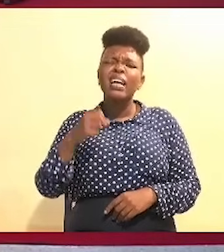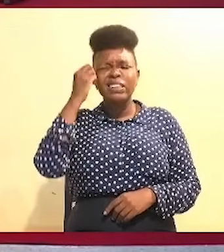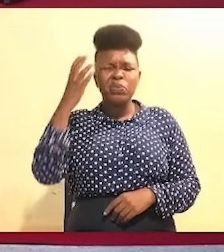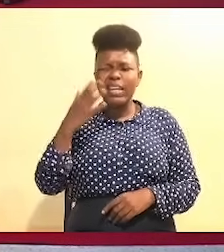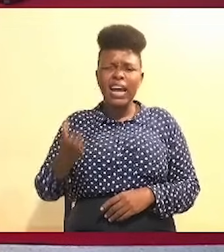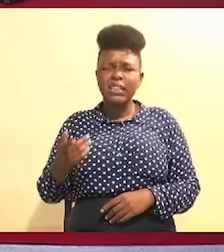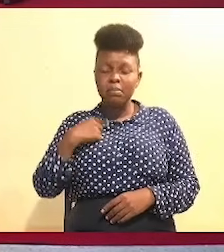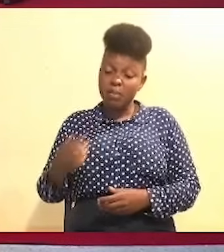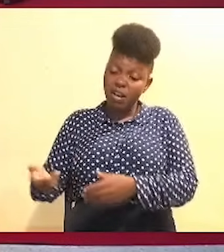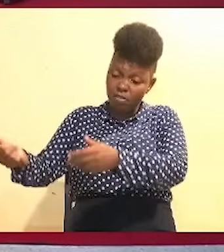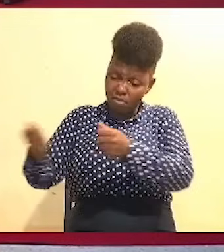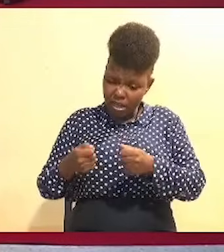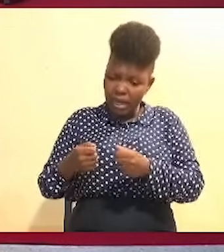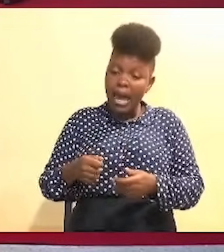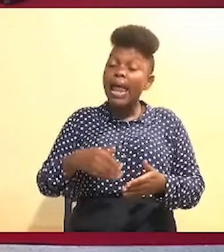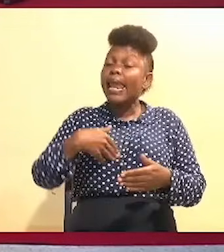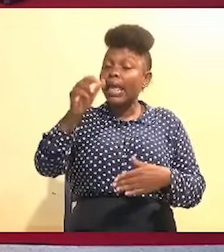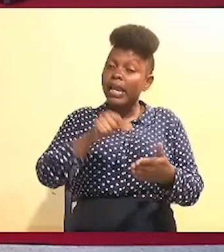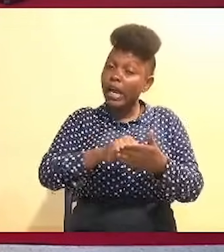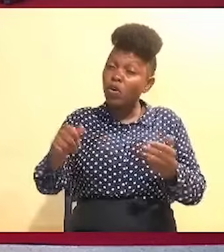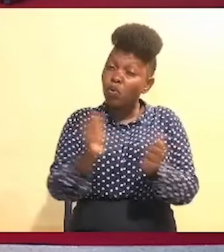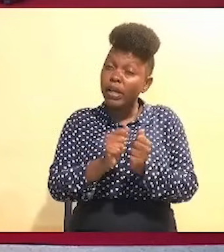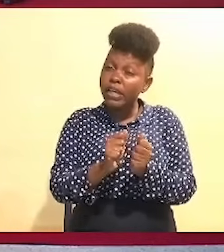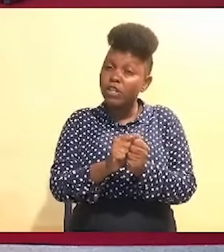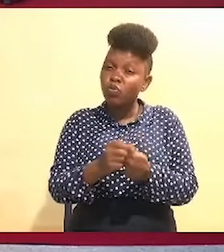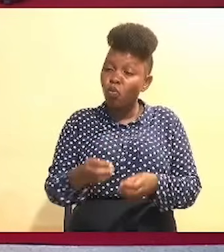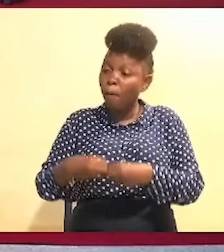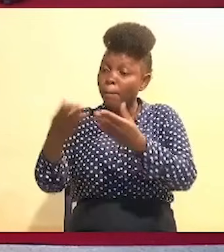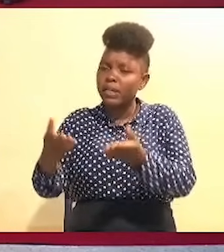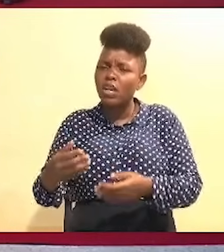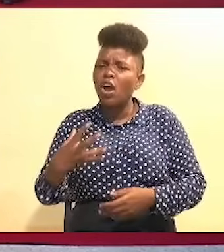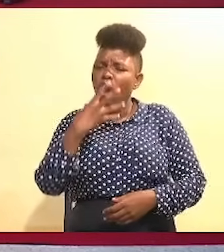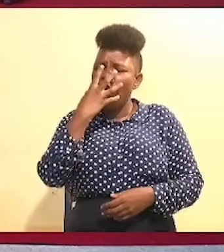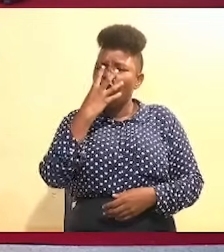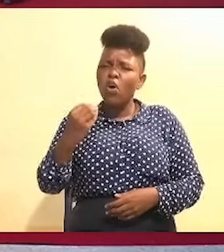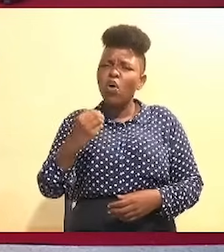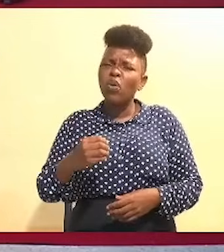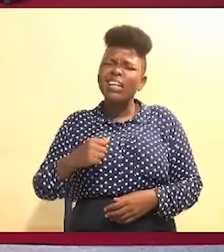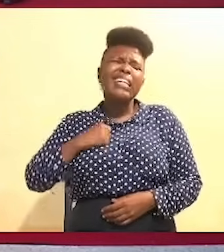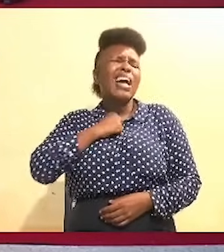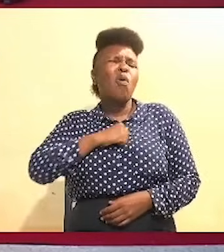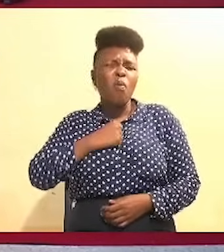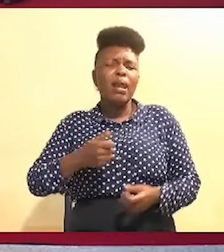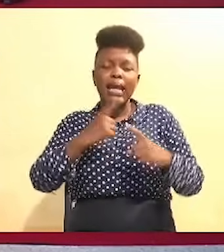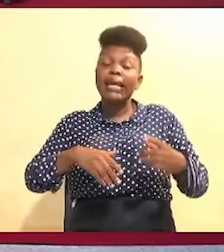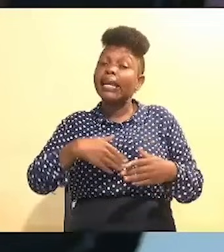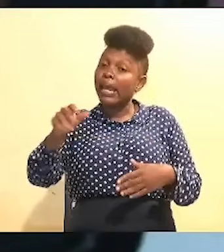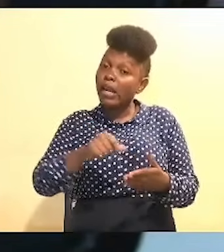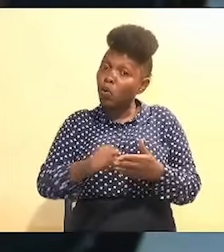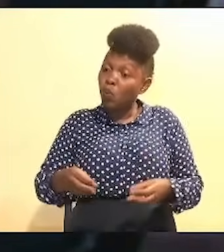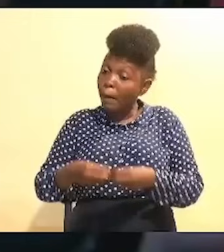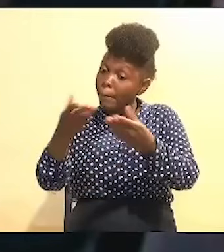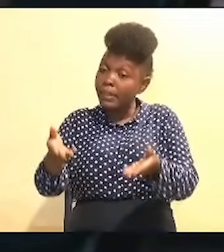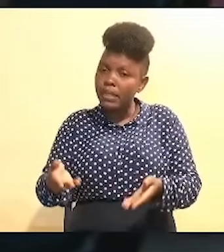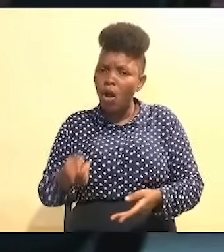Nenda kanunue kabisa kitu, mletee kabisa. Roho inauma lakini leta kabisa. Wanandoa wengine wana uzoefu kwamba kuna wenzao, kuna baadhi